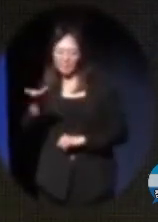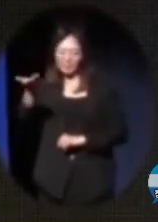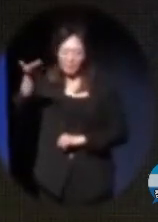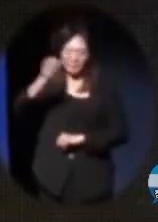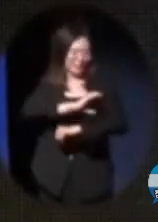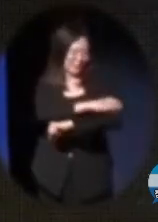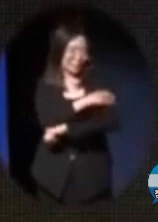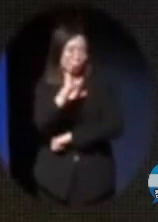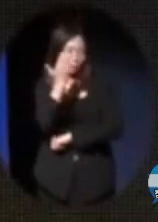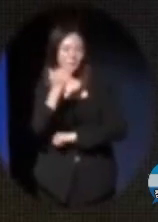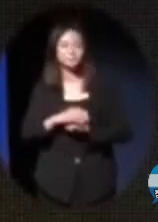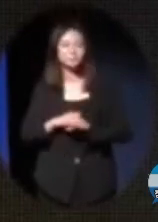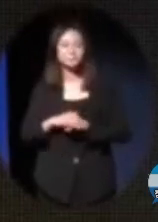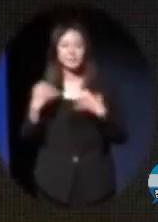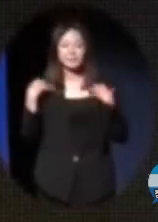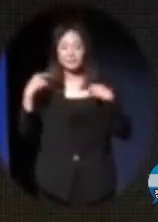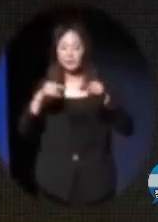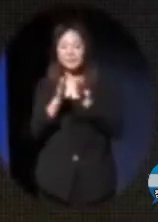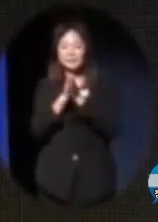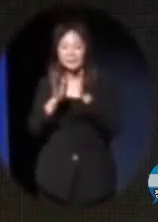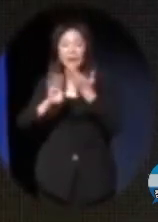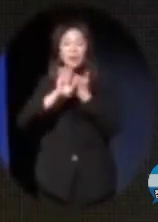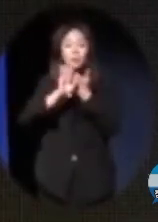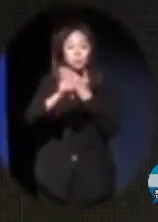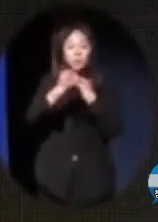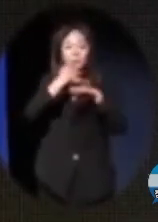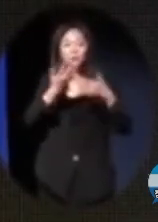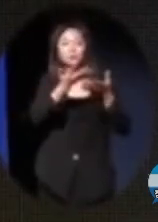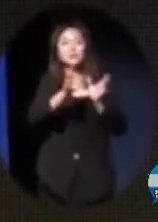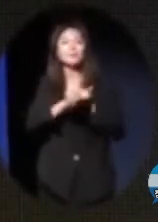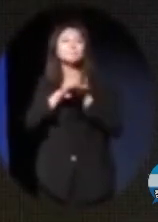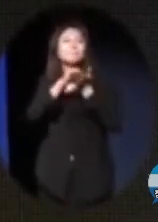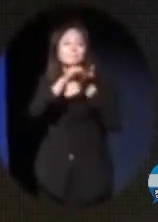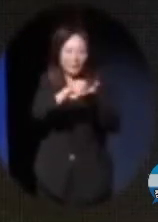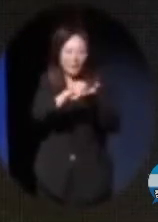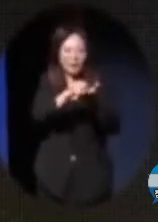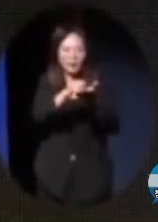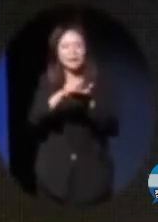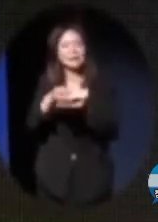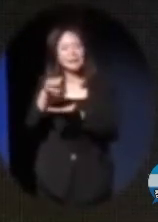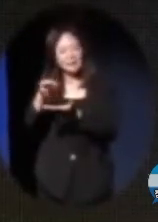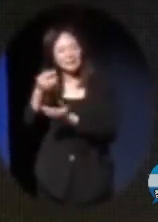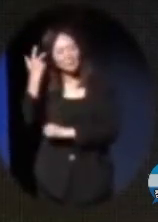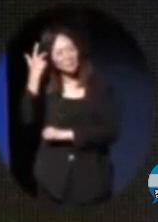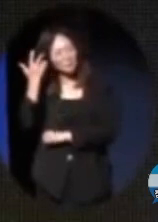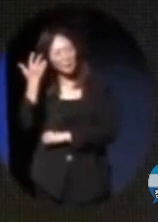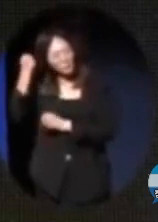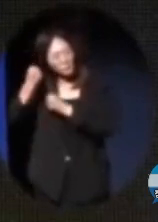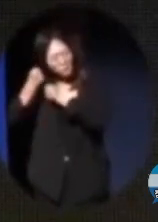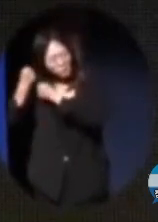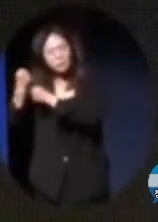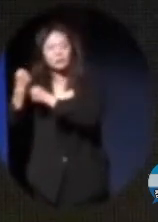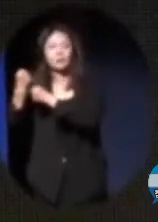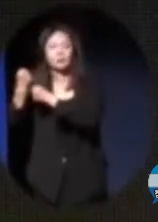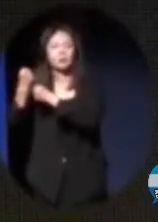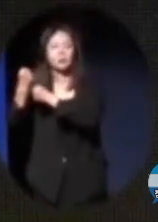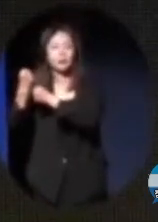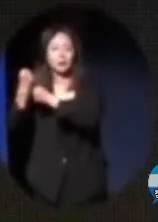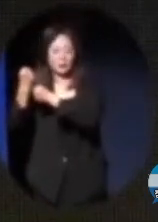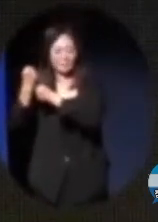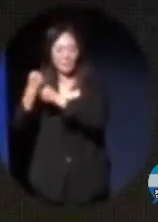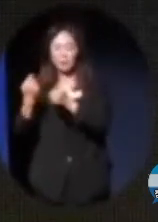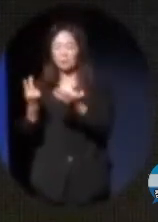정치를 시작한 후 민주당의 가치와 신념에서 단 한 걸음도 벗어난 적이